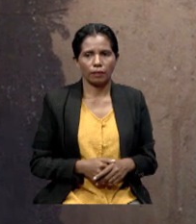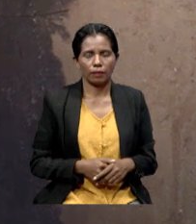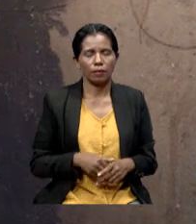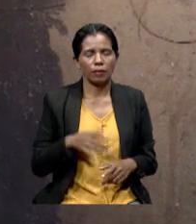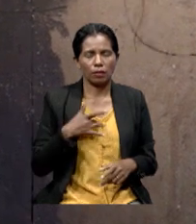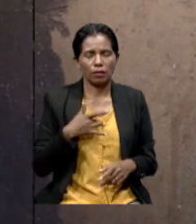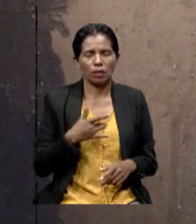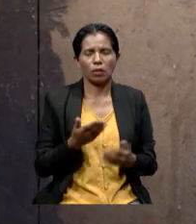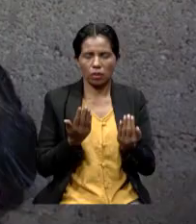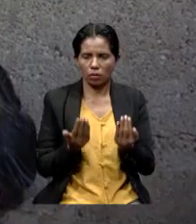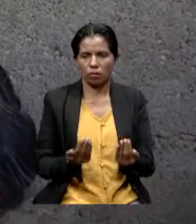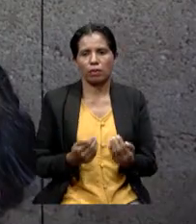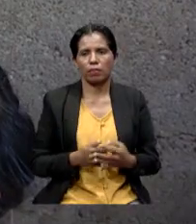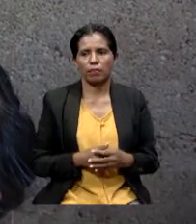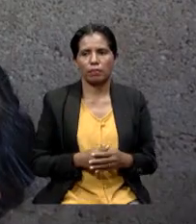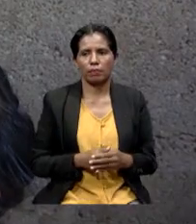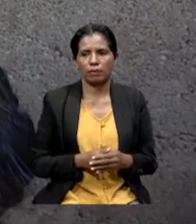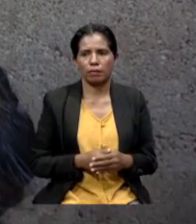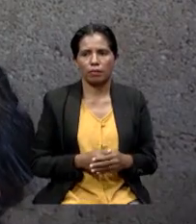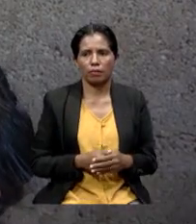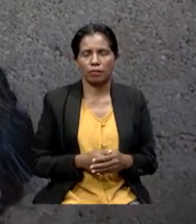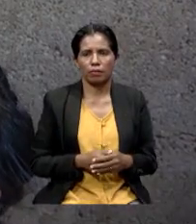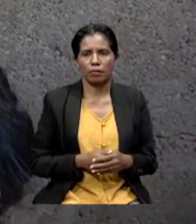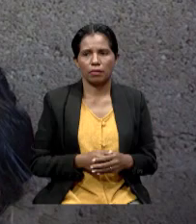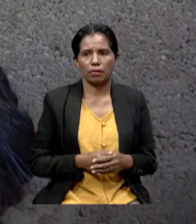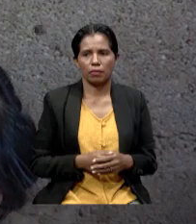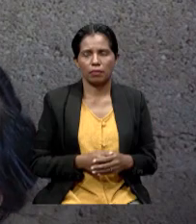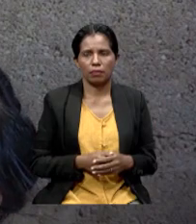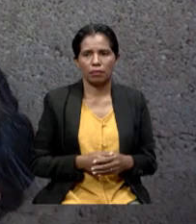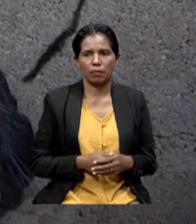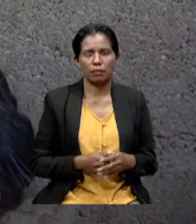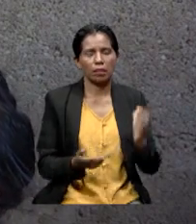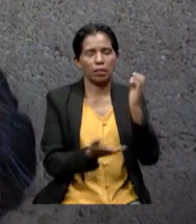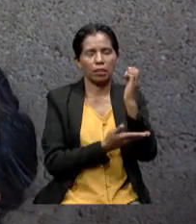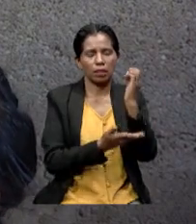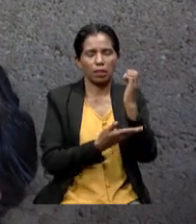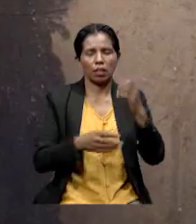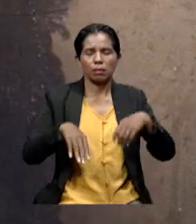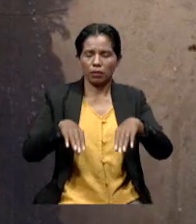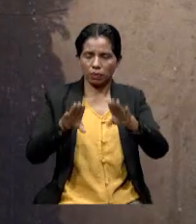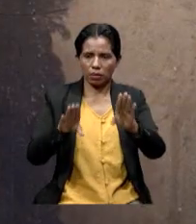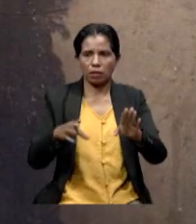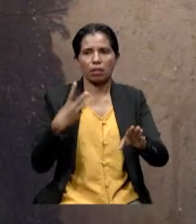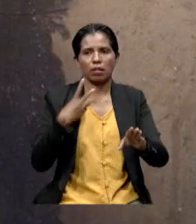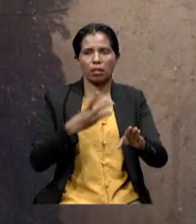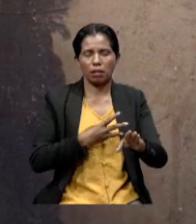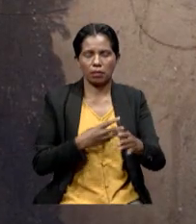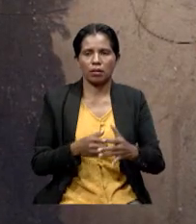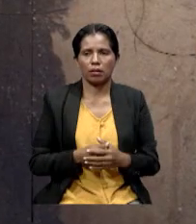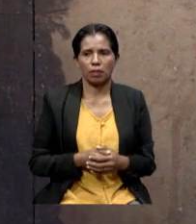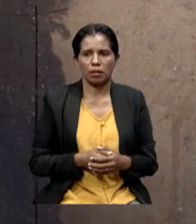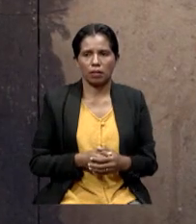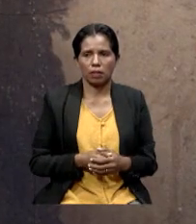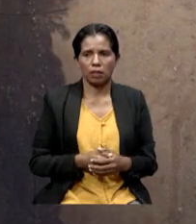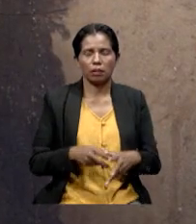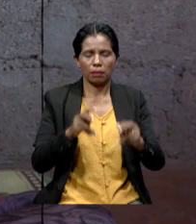todang don, ai mak masa lafolin mos, tinggi pasien sih bahasa hadau ini nih, masa